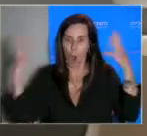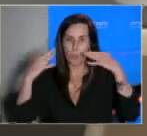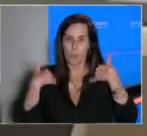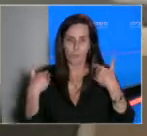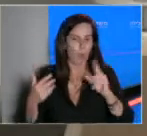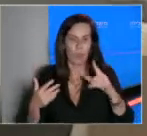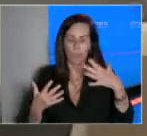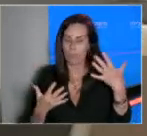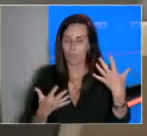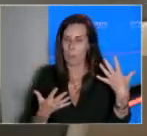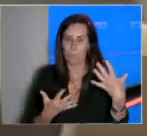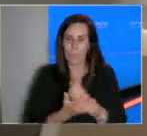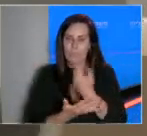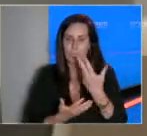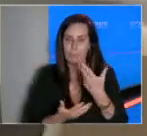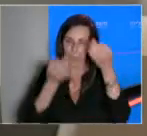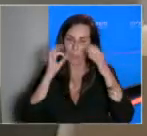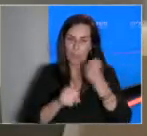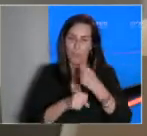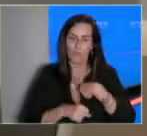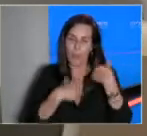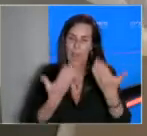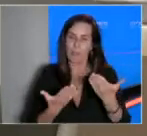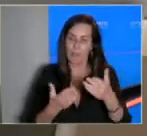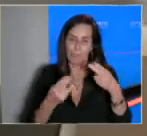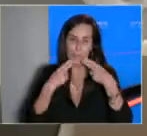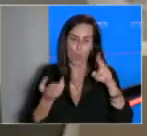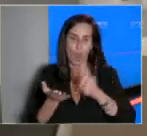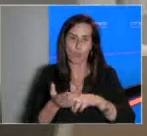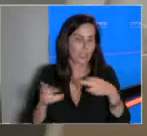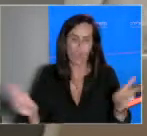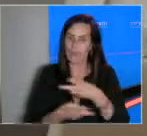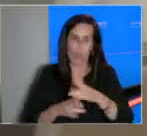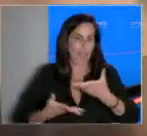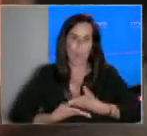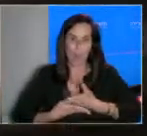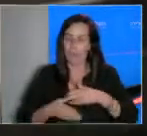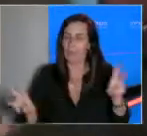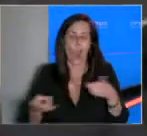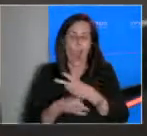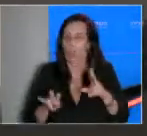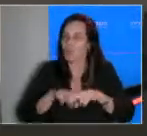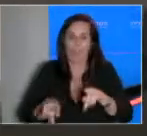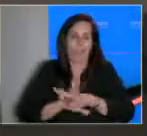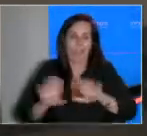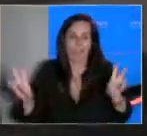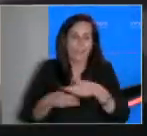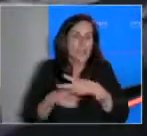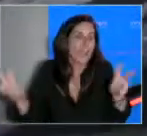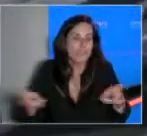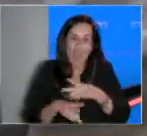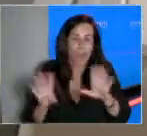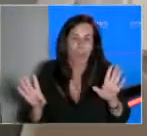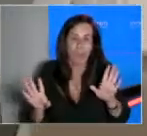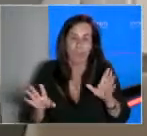עלינו, ואנחנו לא יכולים לכבד את המטופלים שלנו ולתת להם מענה נכון. זה בלתי נסבל. אתה לא יכול להחזיק את זה יותר. אתה לא יכול